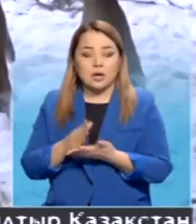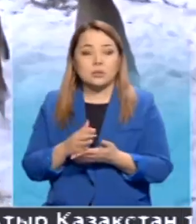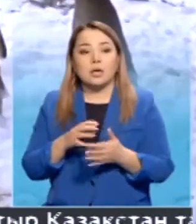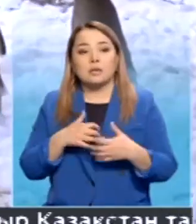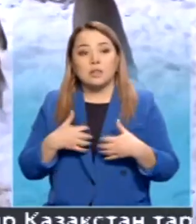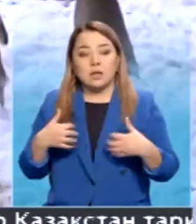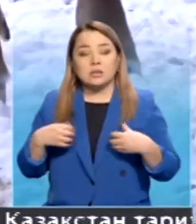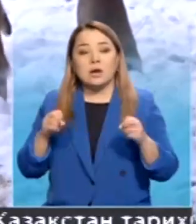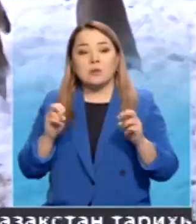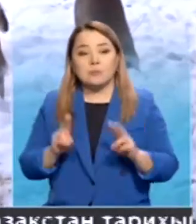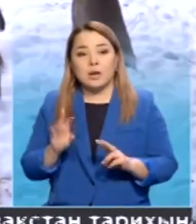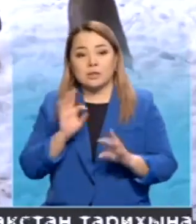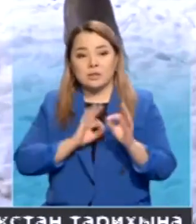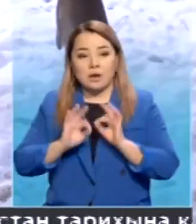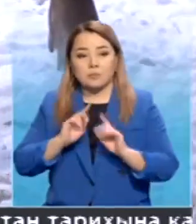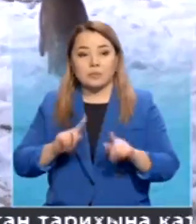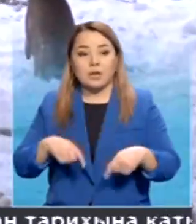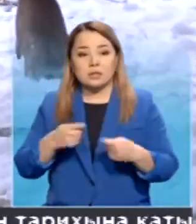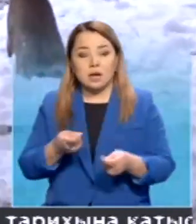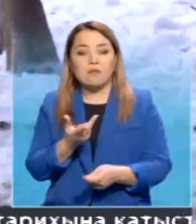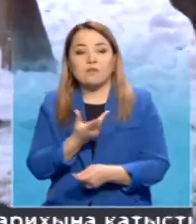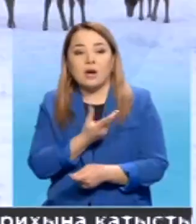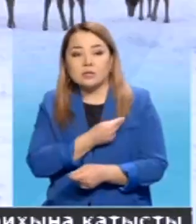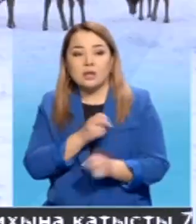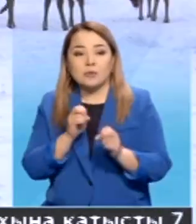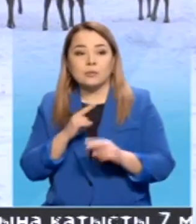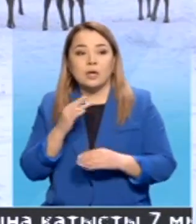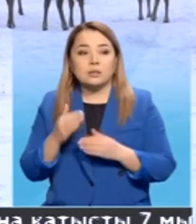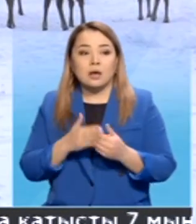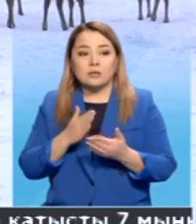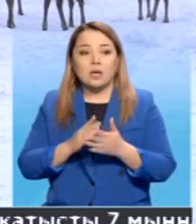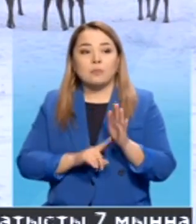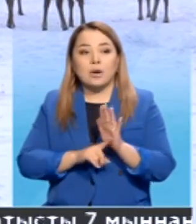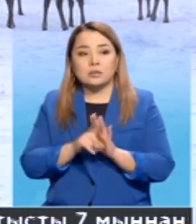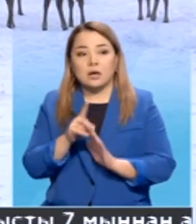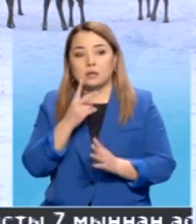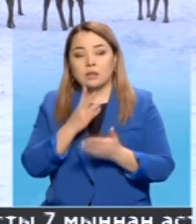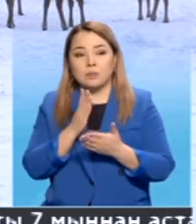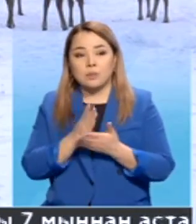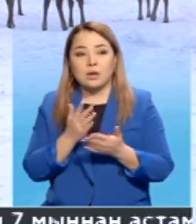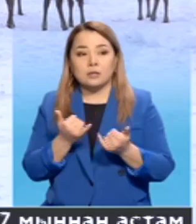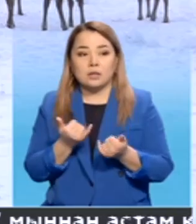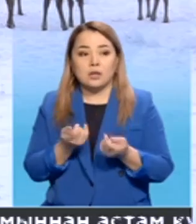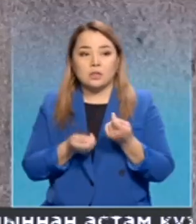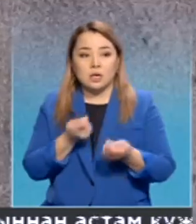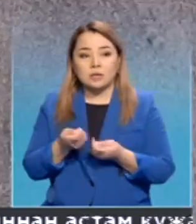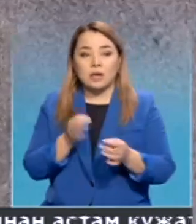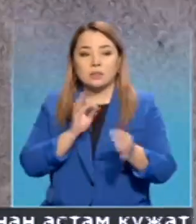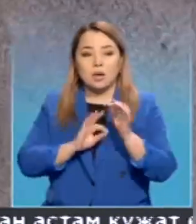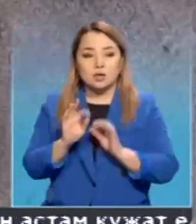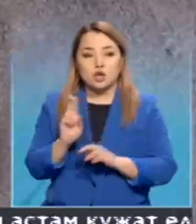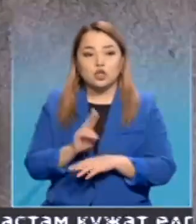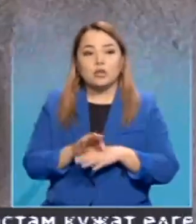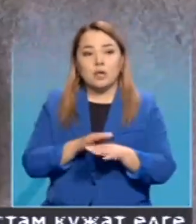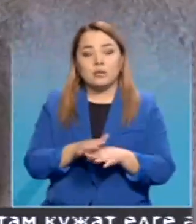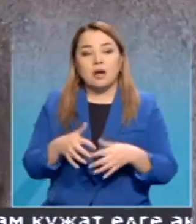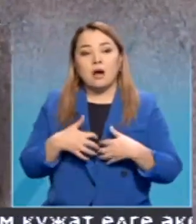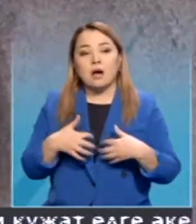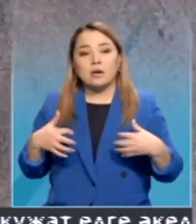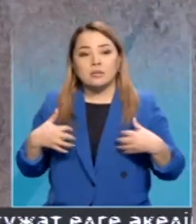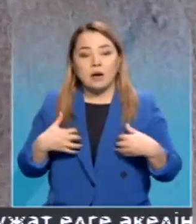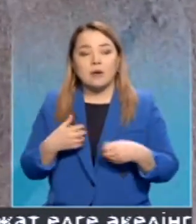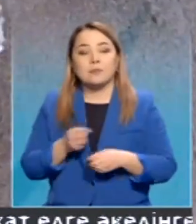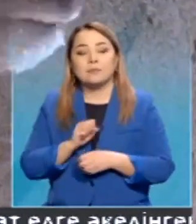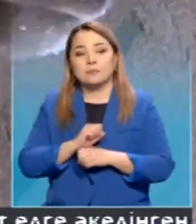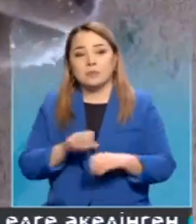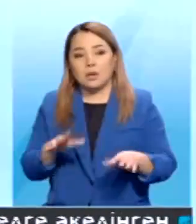жыртқыштарды арнайы таблетка беру арқылы вакцинациялау науқанын бастап кетті. Жем түрінде жасалған дәр-дәрмек аңдар жүретін жерлерге